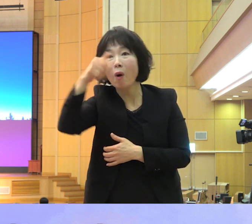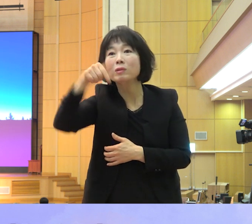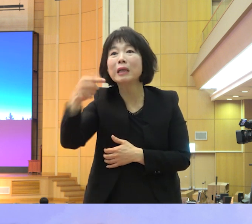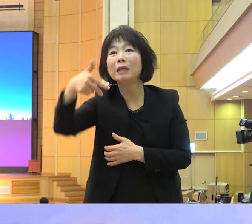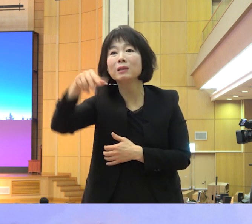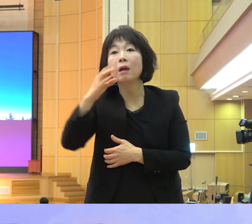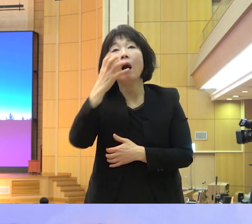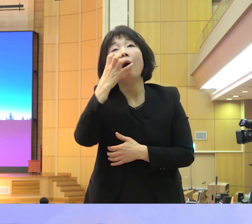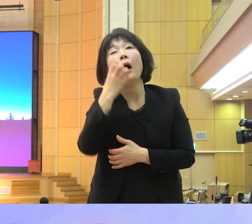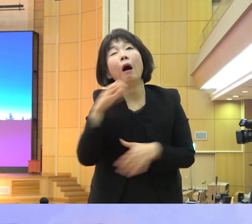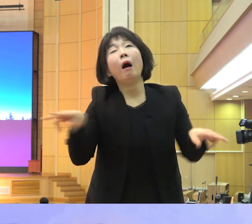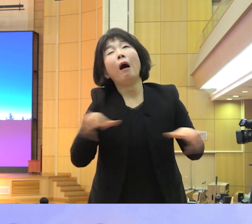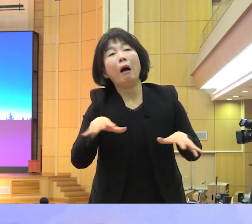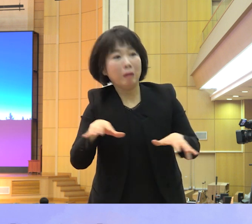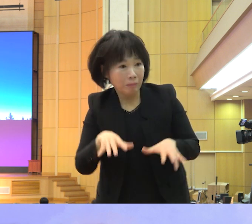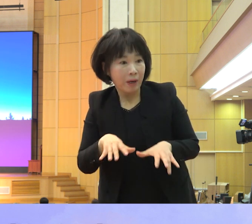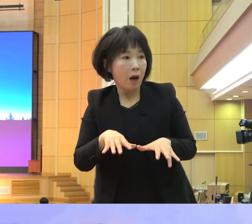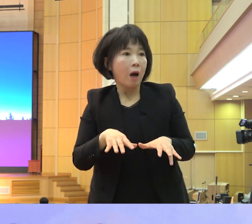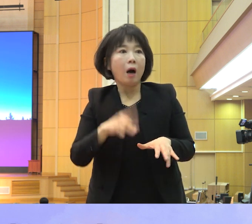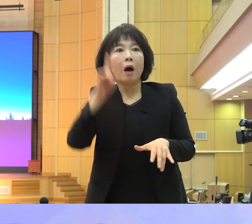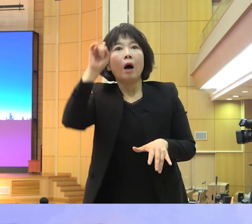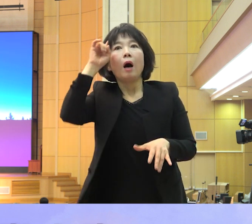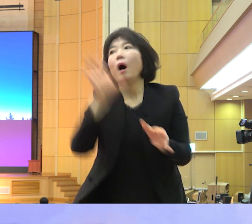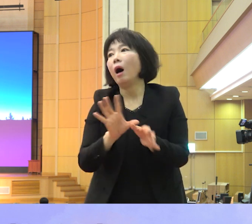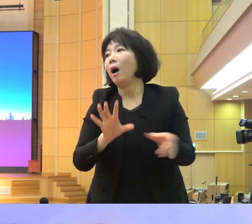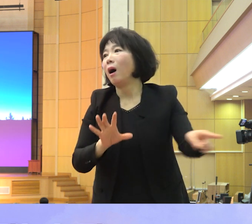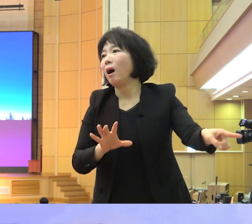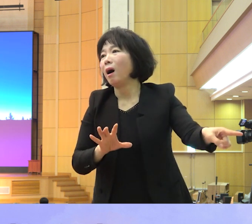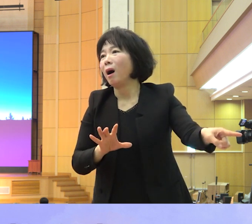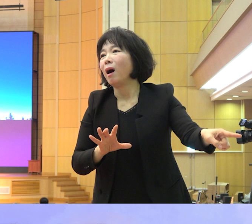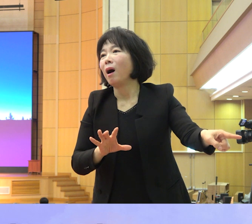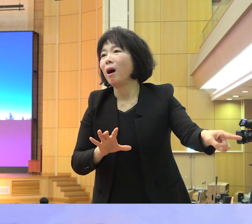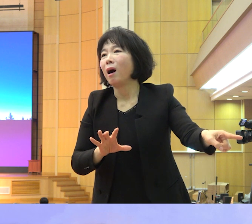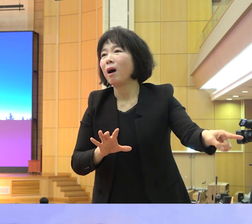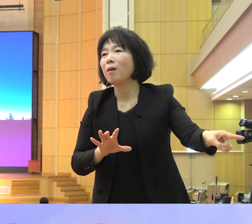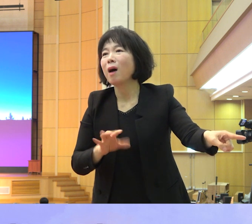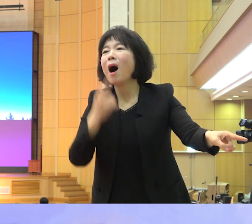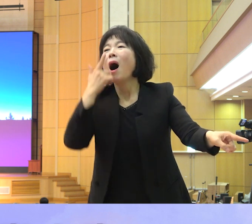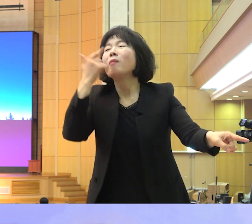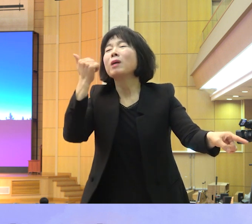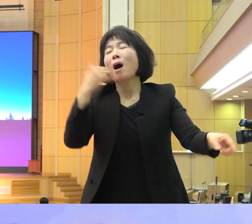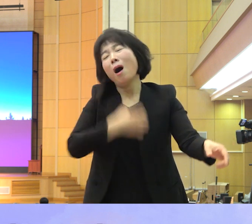데리고 요즘 말로 말하면 변화산에 올라가서 기도하러 갔습니다.